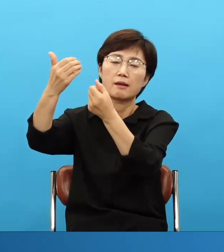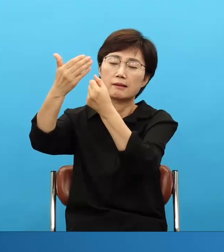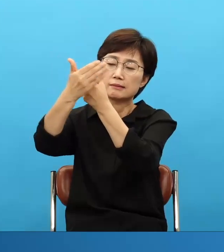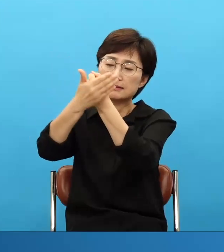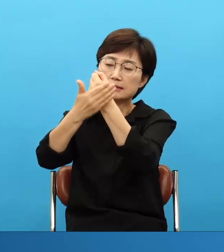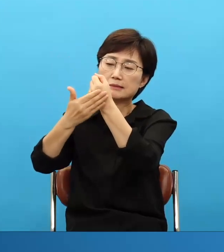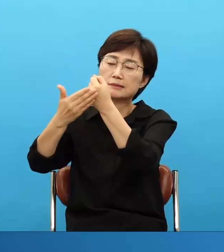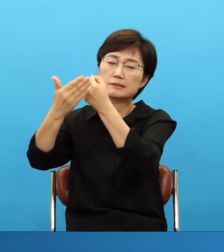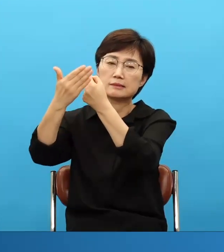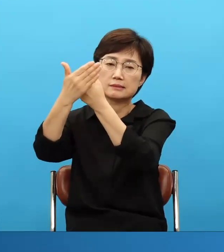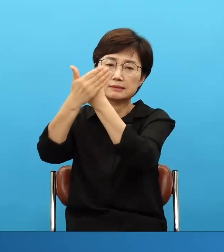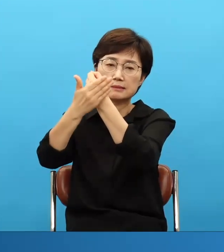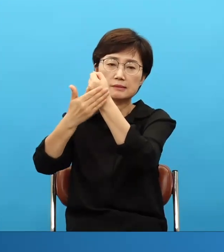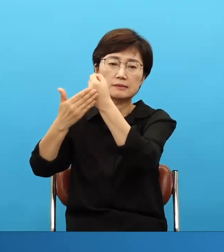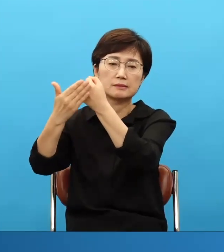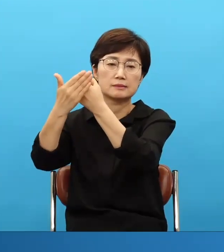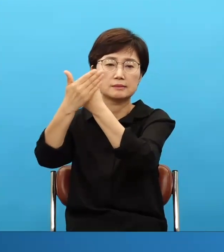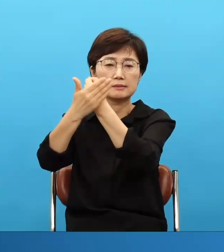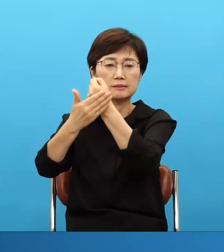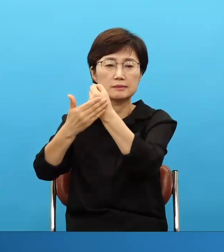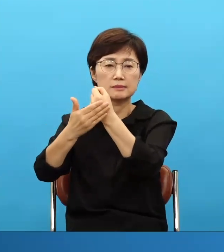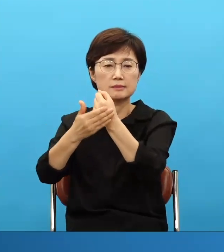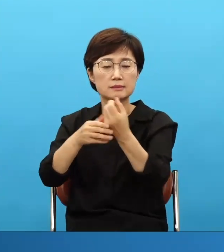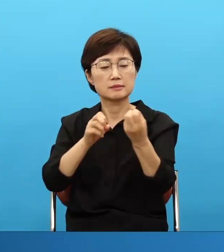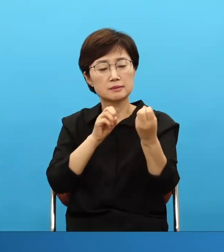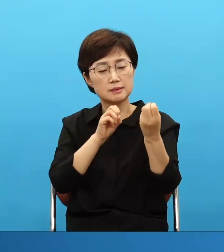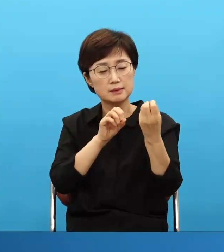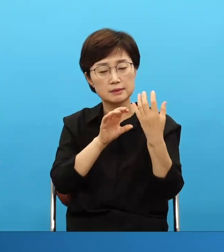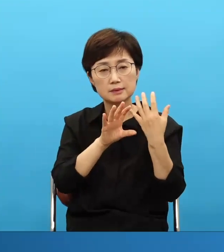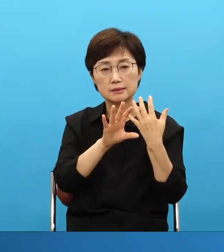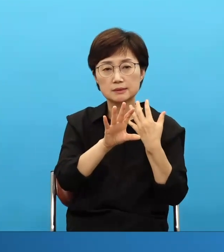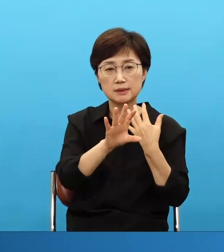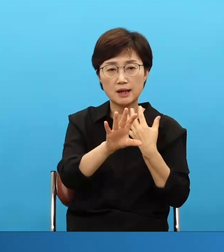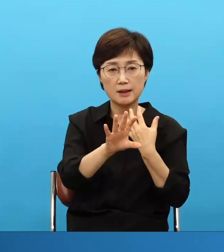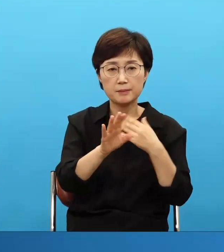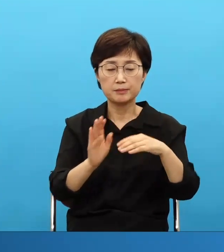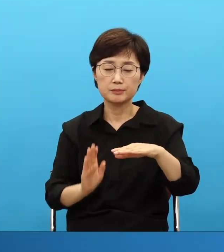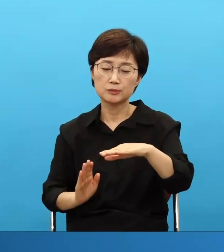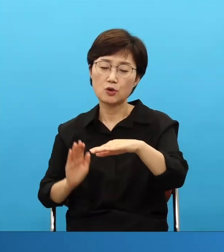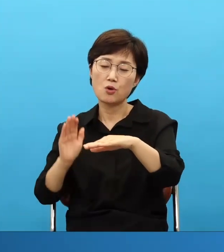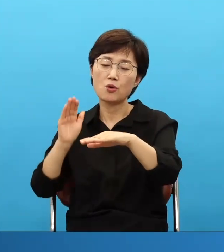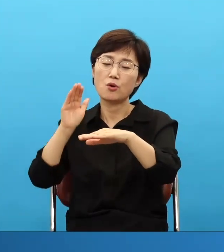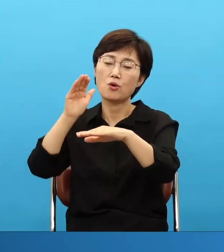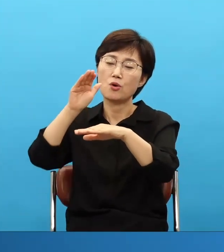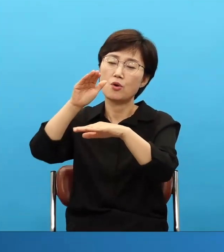어서 하나님 은을